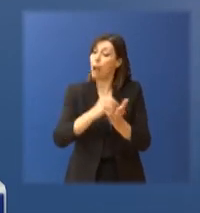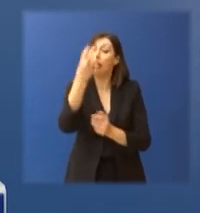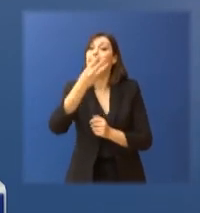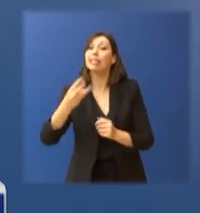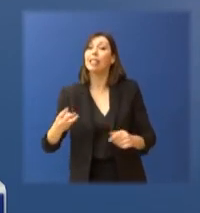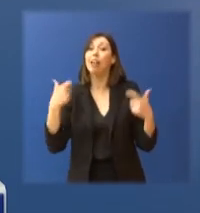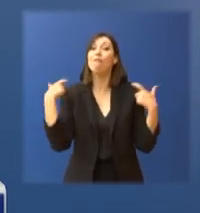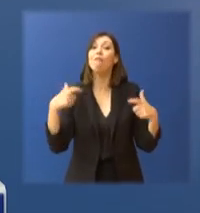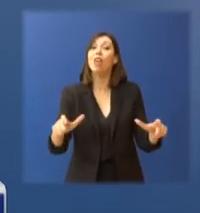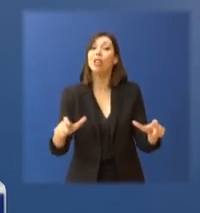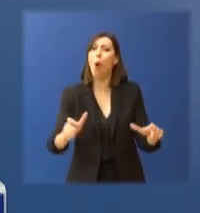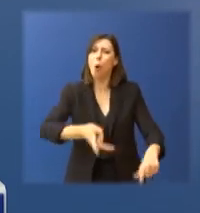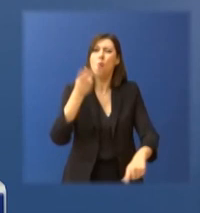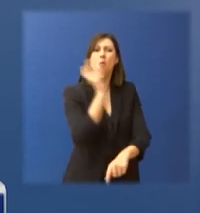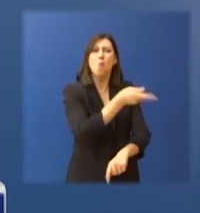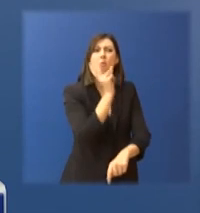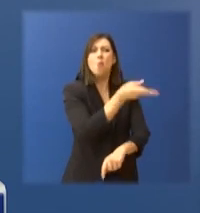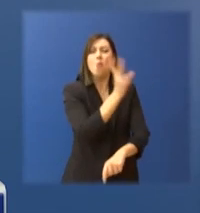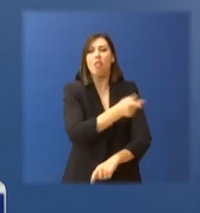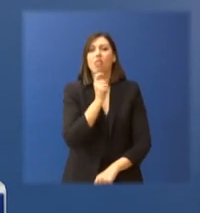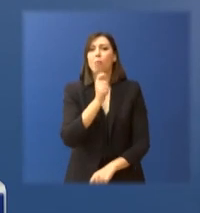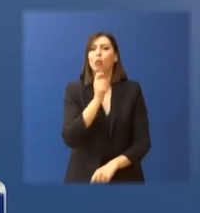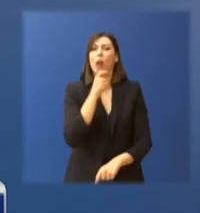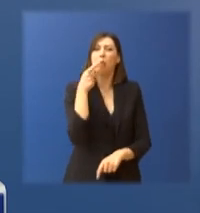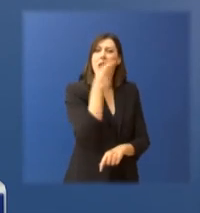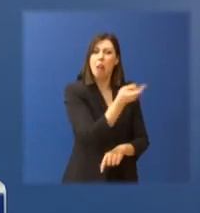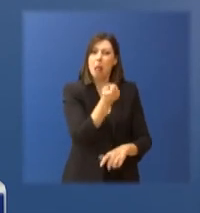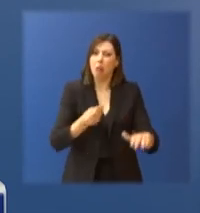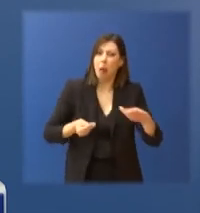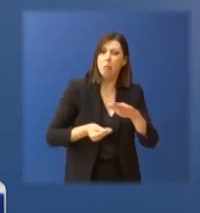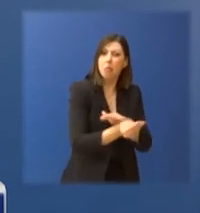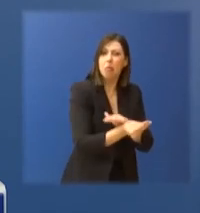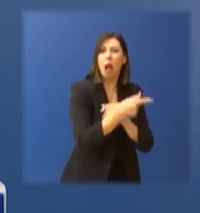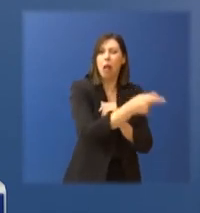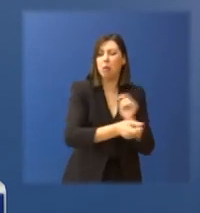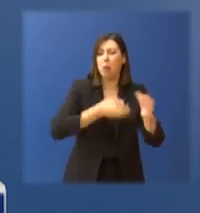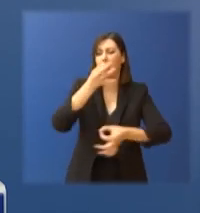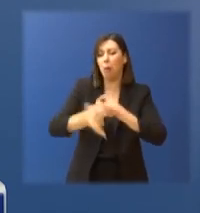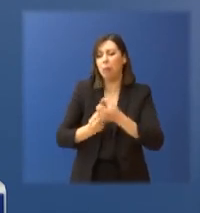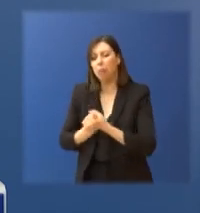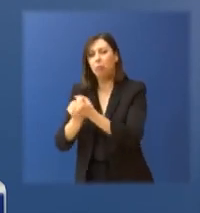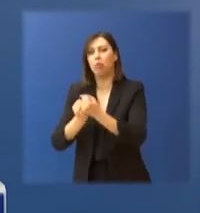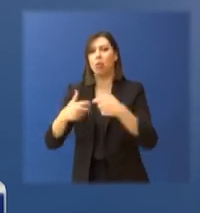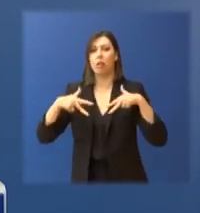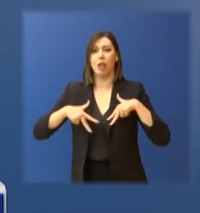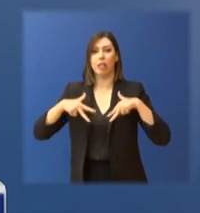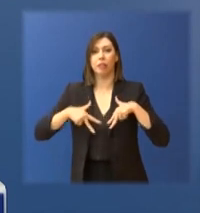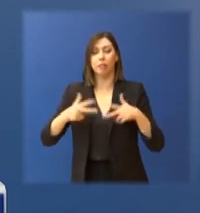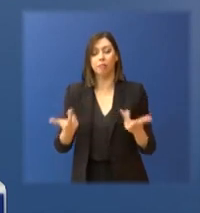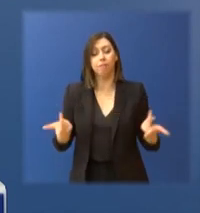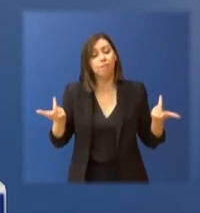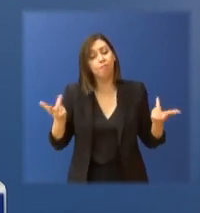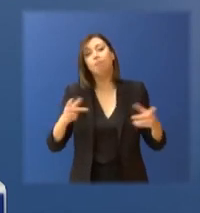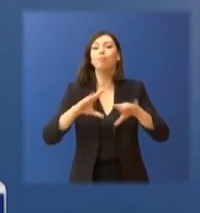όπου κατηγορούσαν συλλήβδιν τους δημοσιογράφους ότι ελέγχονται και χρηματίζονται? Η συκοφάντηση, η ύβριση, η προγραφή